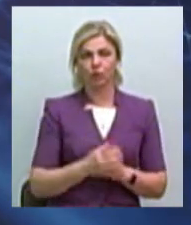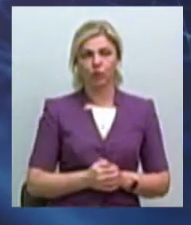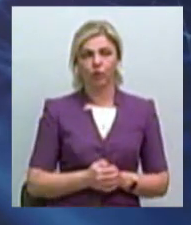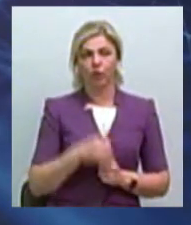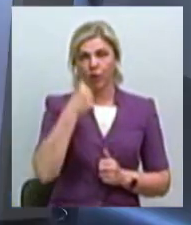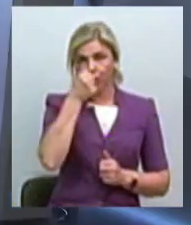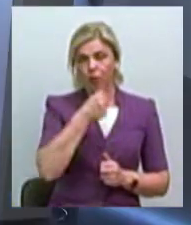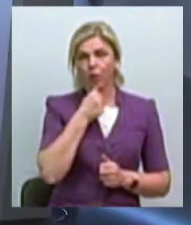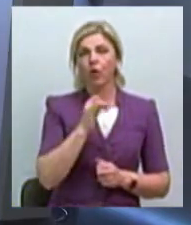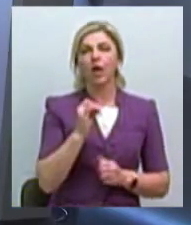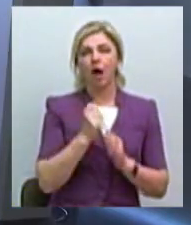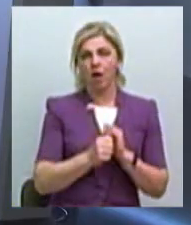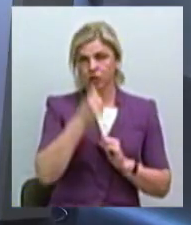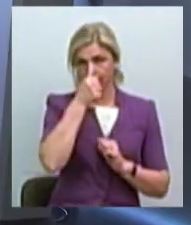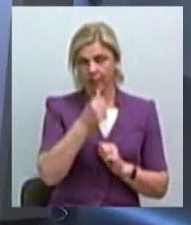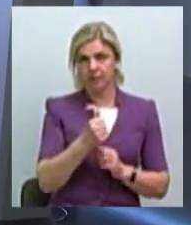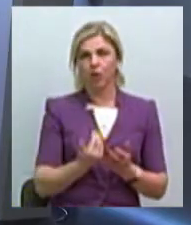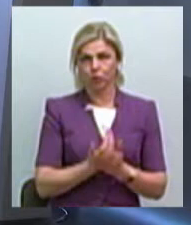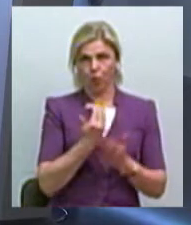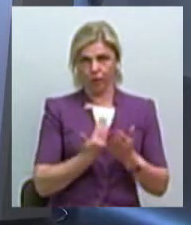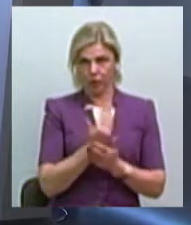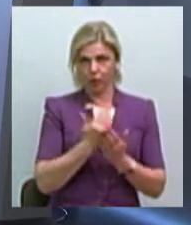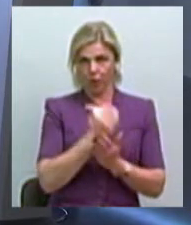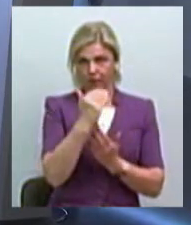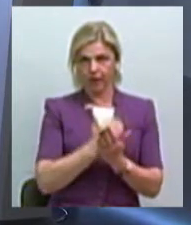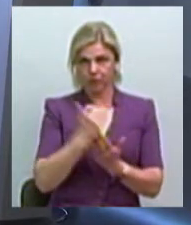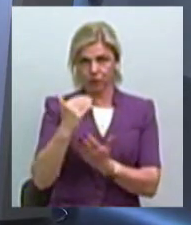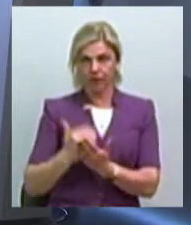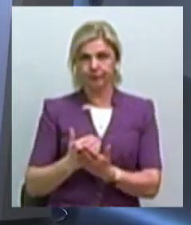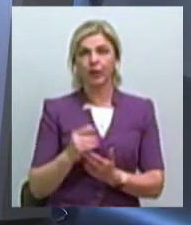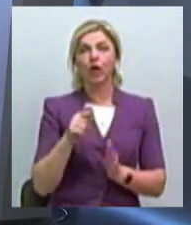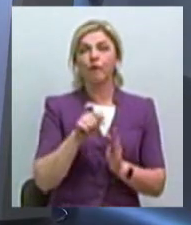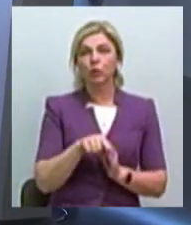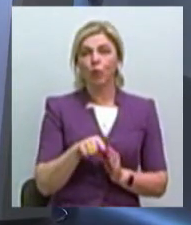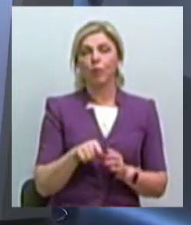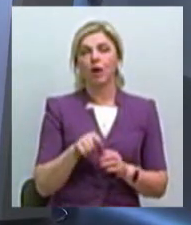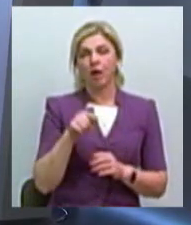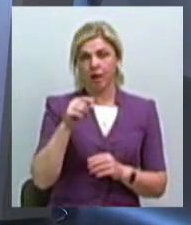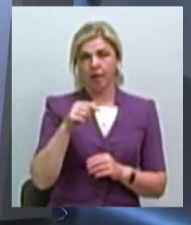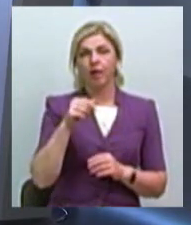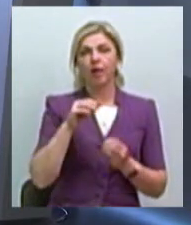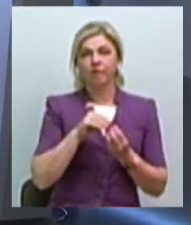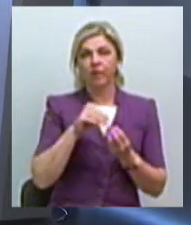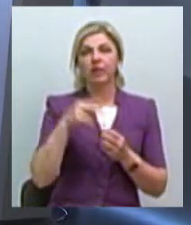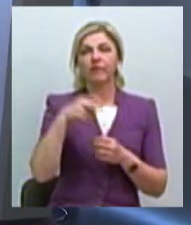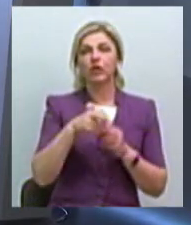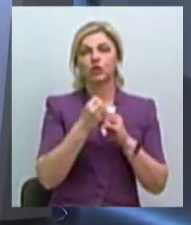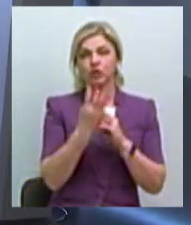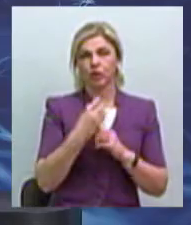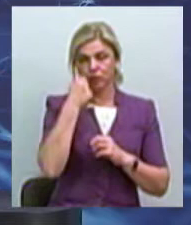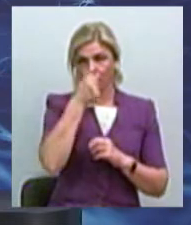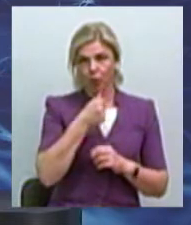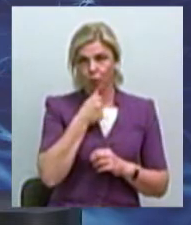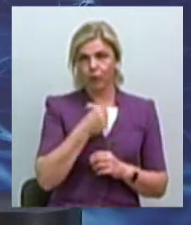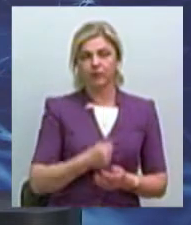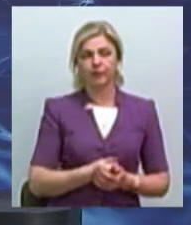2014 року, і щомісячно вони оновлюються. От, в тому самому році, 2014-му, було,